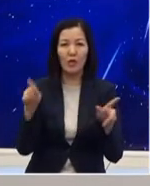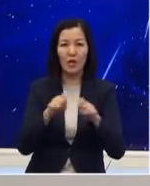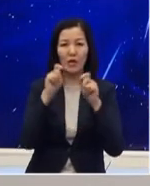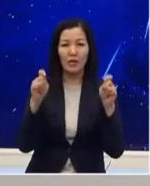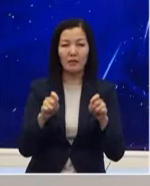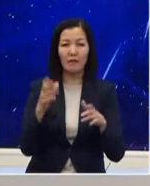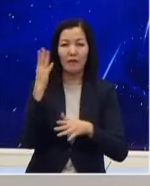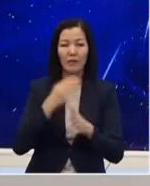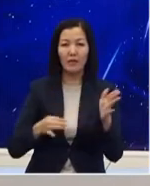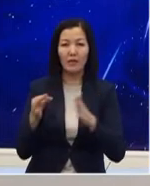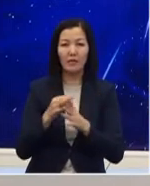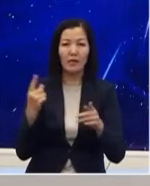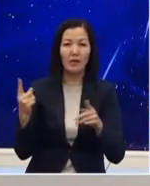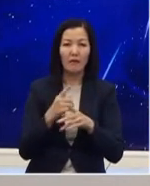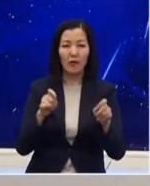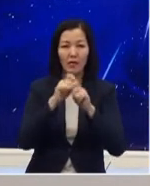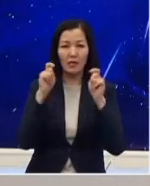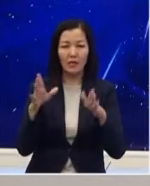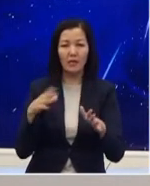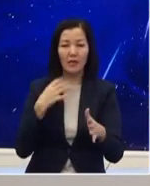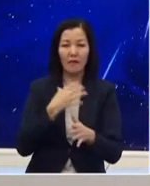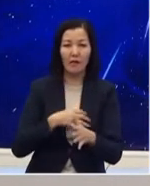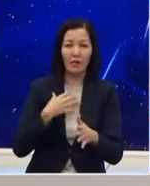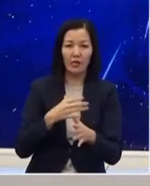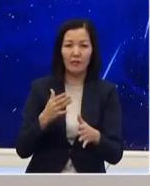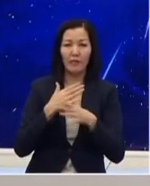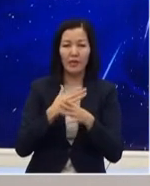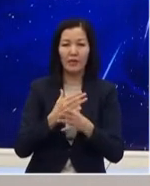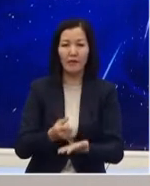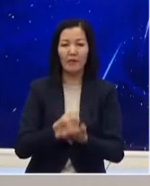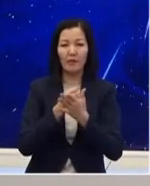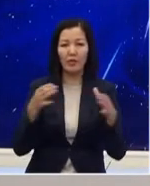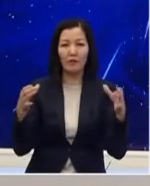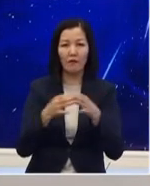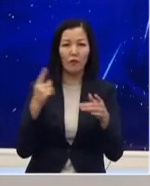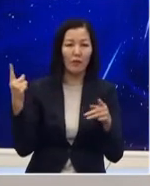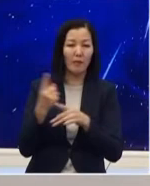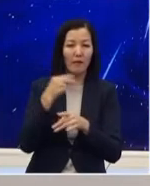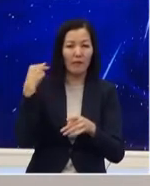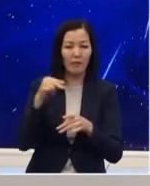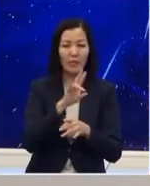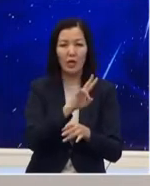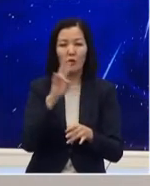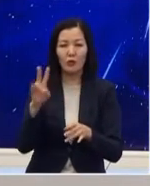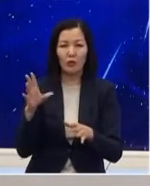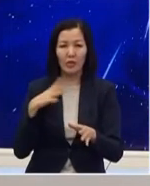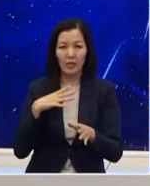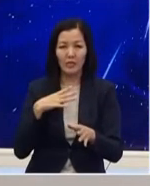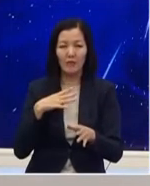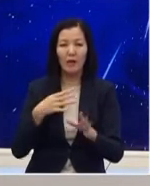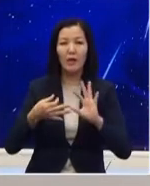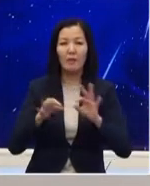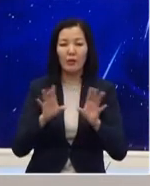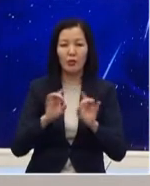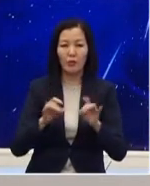распахнул свои двери в Алматинской области. Его открытие стало возможным благодаря поддержке фонда первого президента